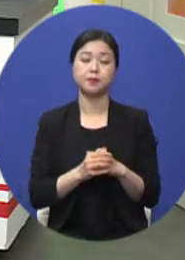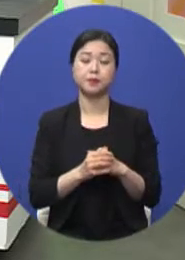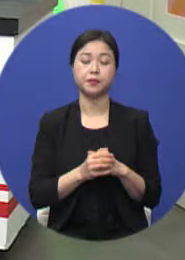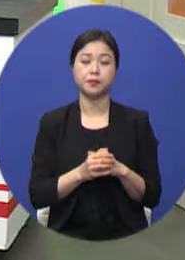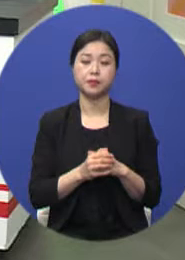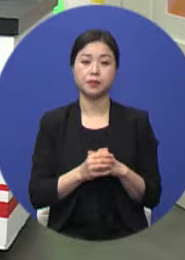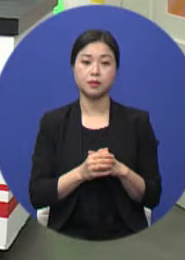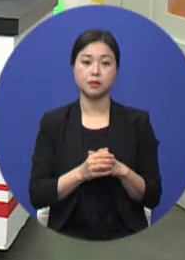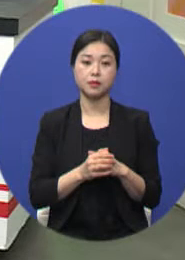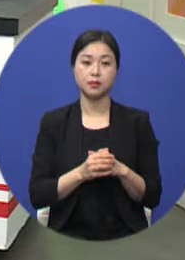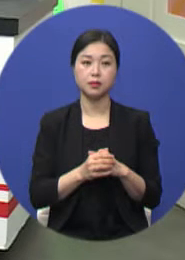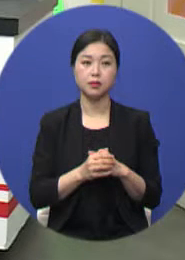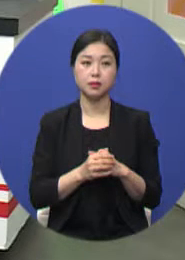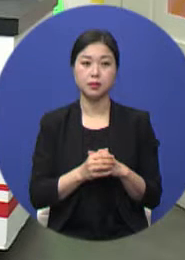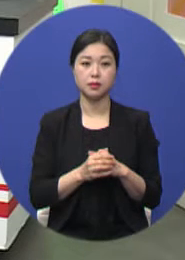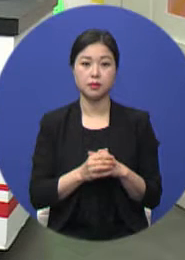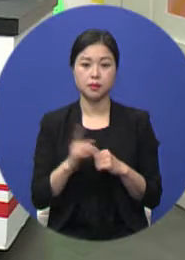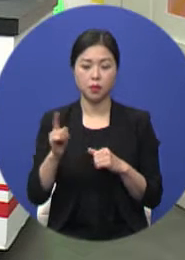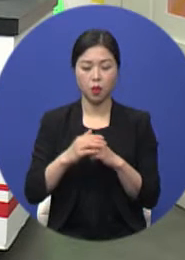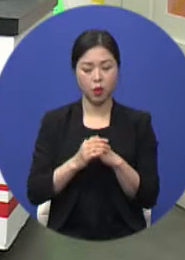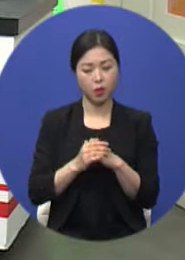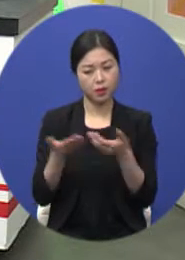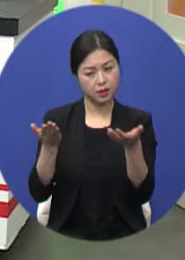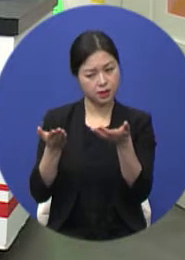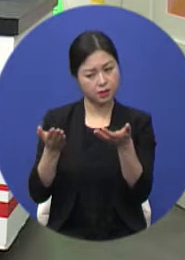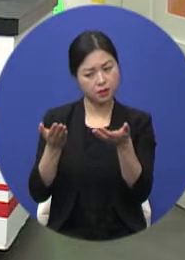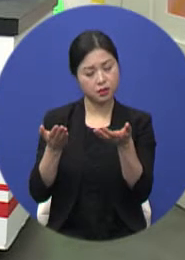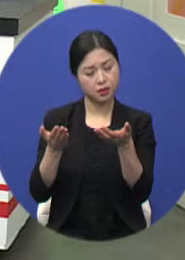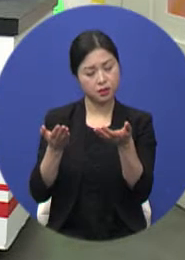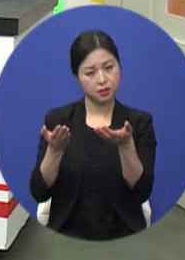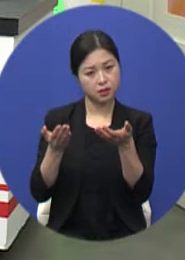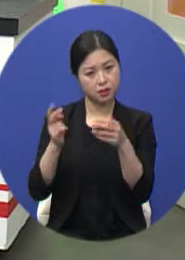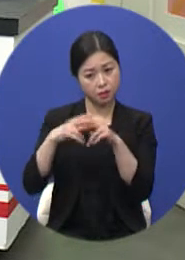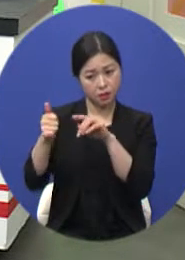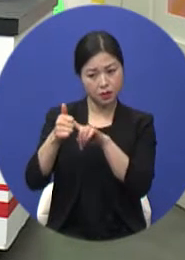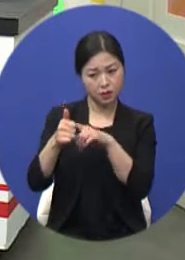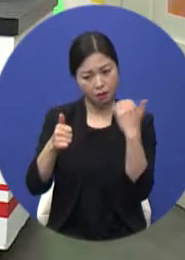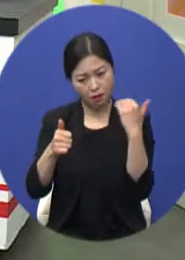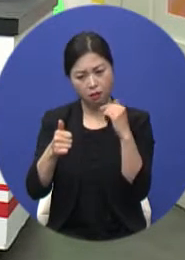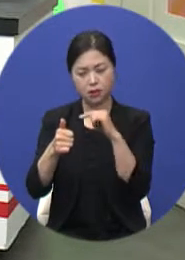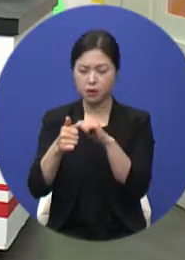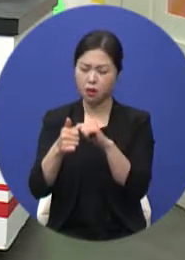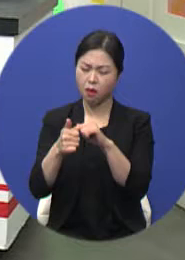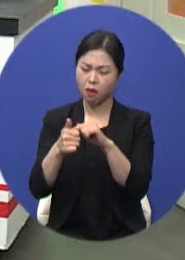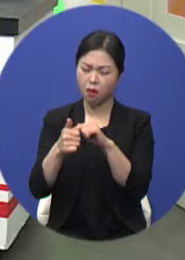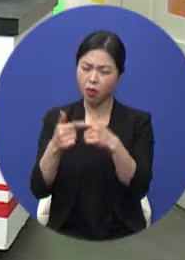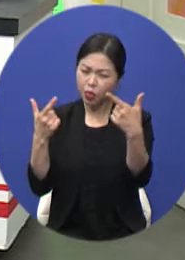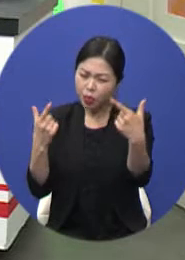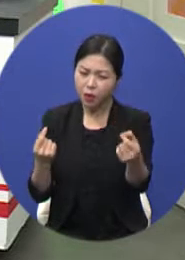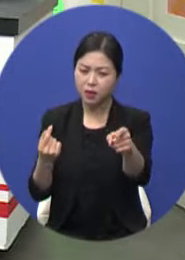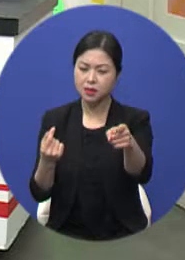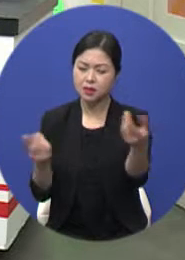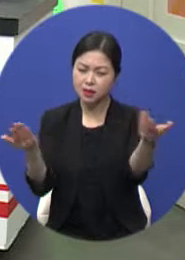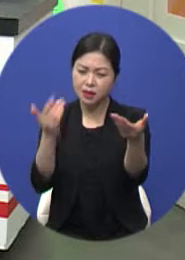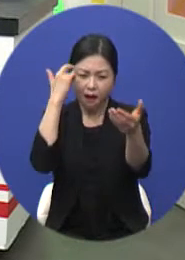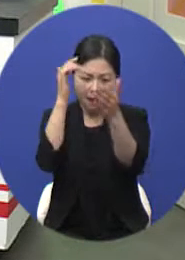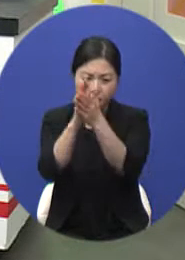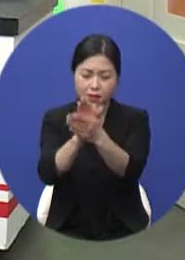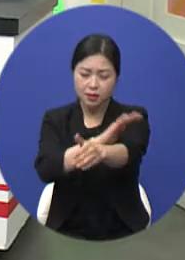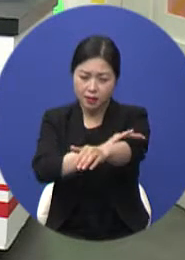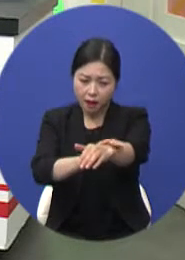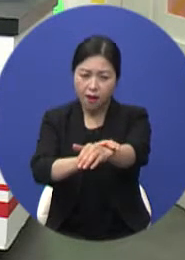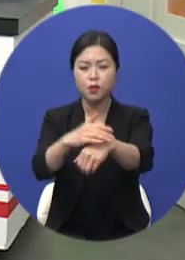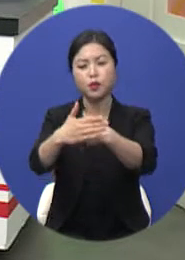이렇게 쳐내자니 또 그렇게 일 처리를 해줄 만한 네. 또